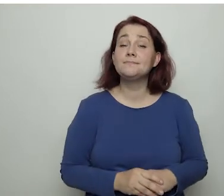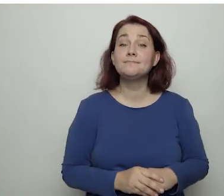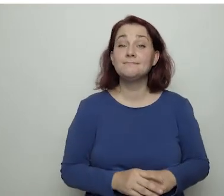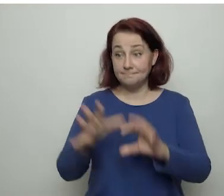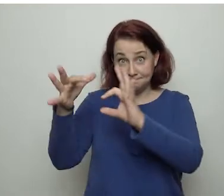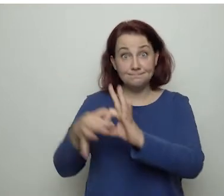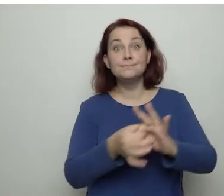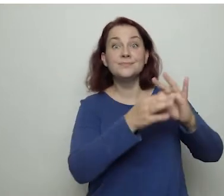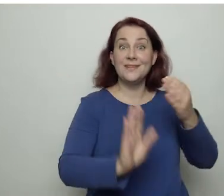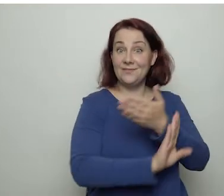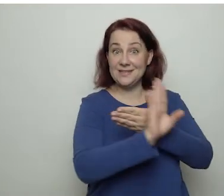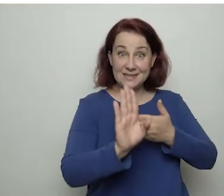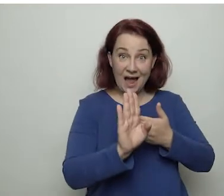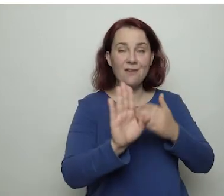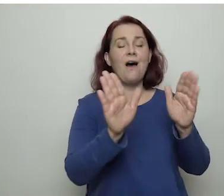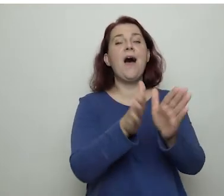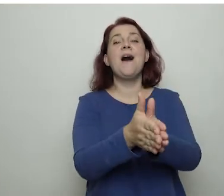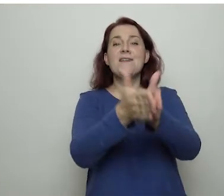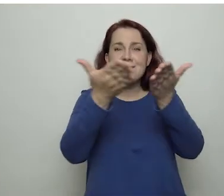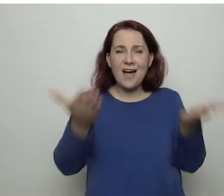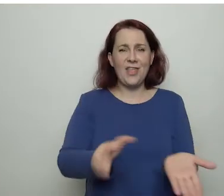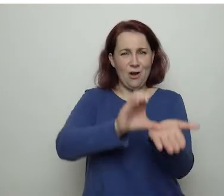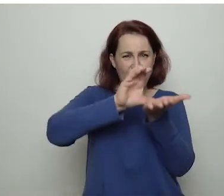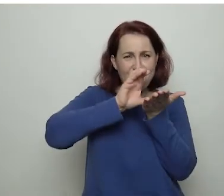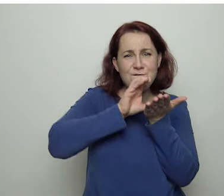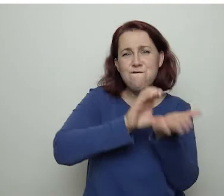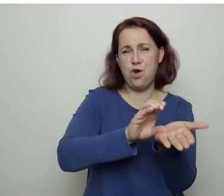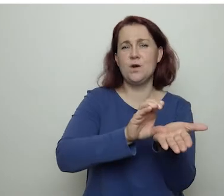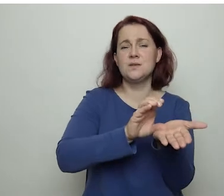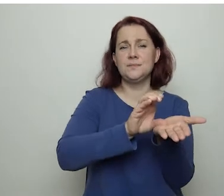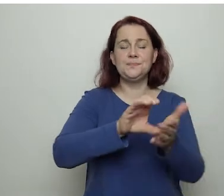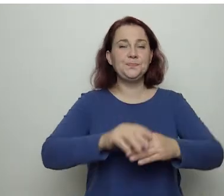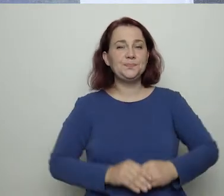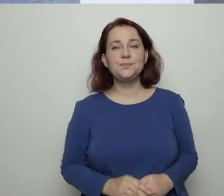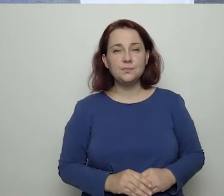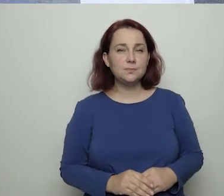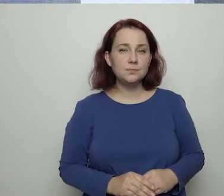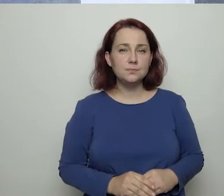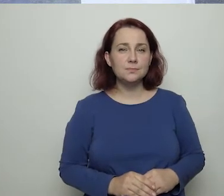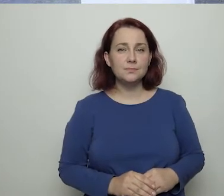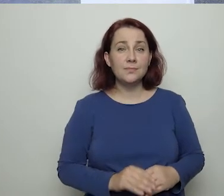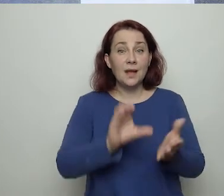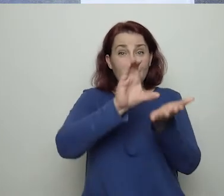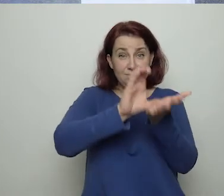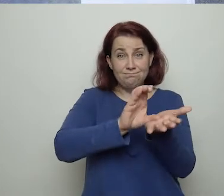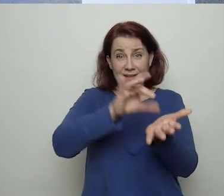towarzyszyć tej wystawie będzie gotowy ogromny ogromny katalog